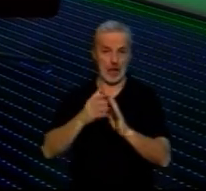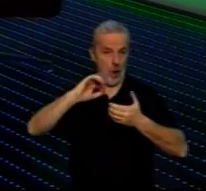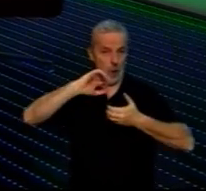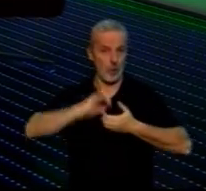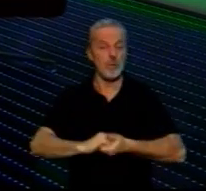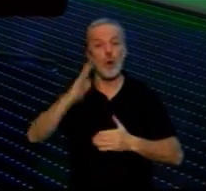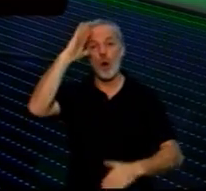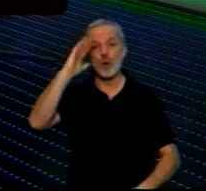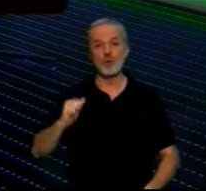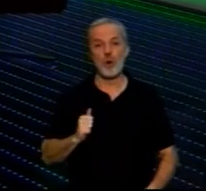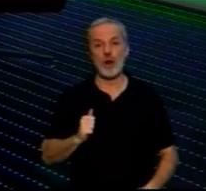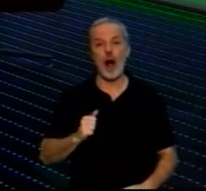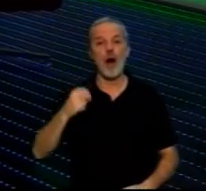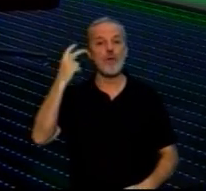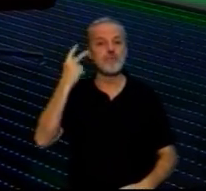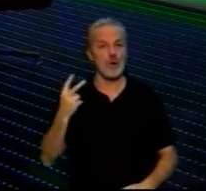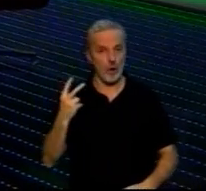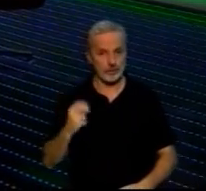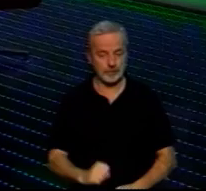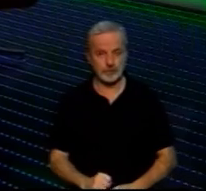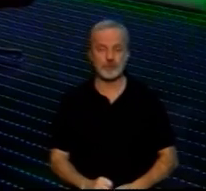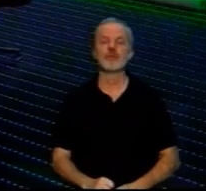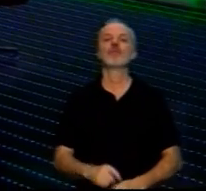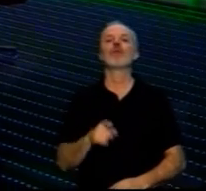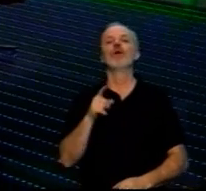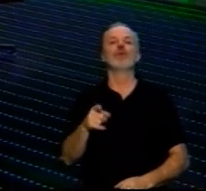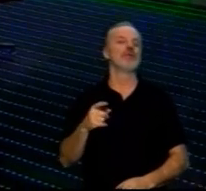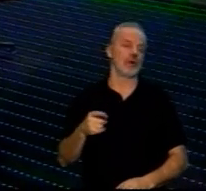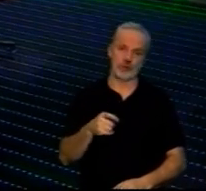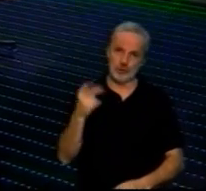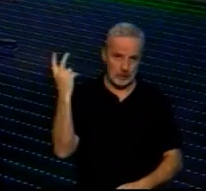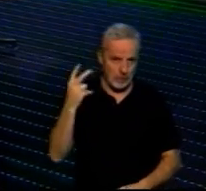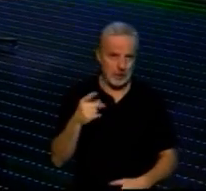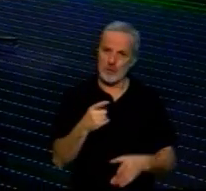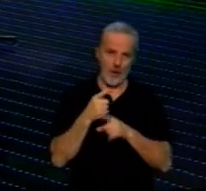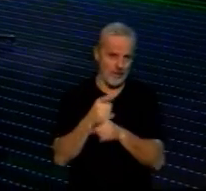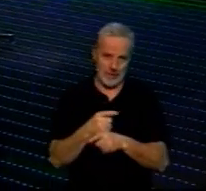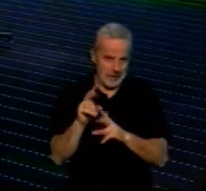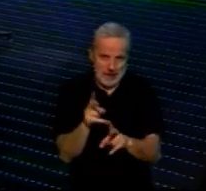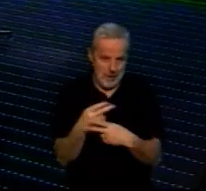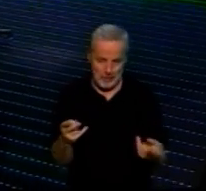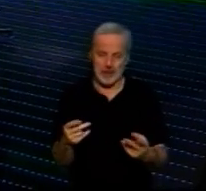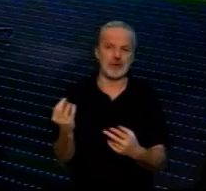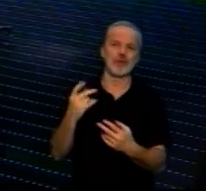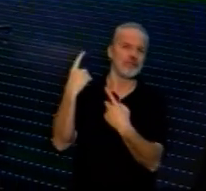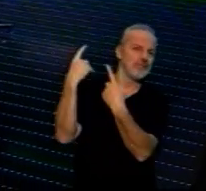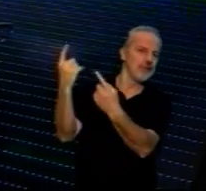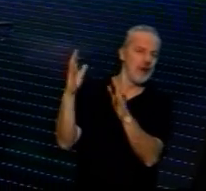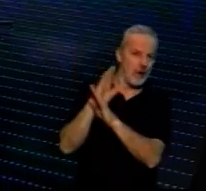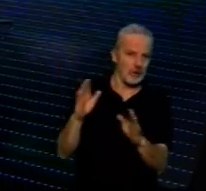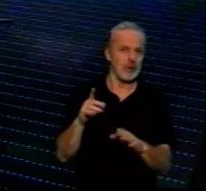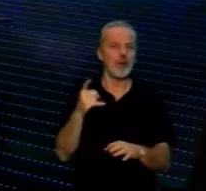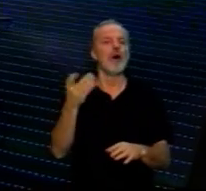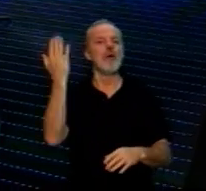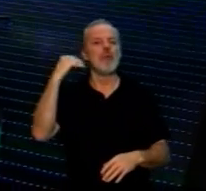Brno. Tak samozřejmě tohle byl titul, o kterém už jste nemohl tak moc to ovlivnit, jak se rozhodnou. Vy jste se stal juniorským